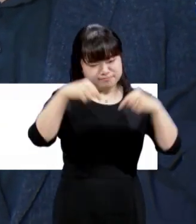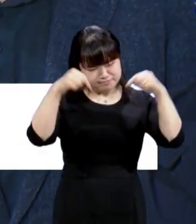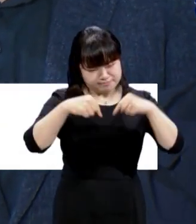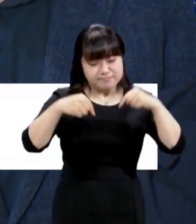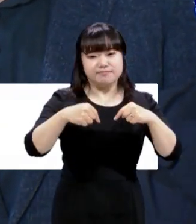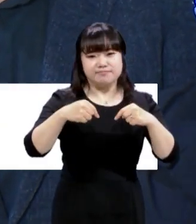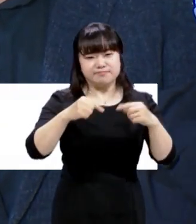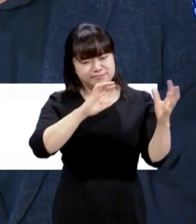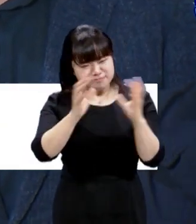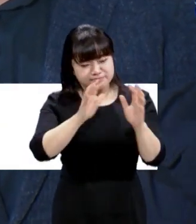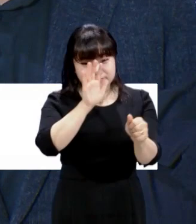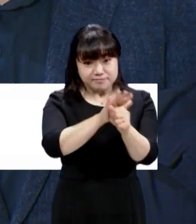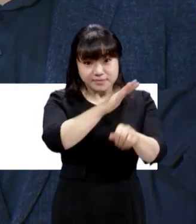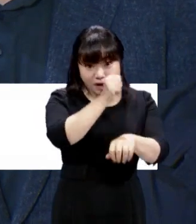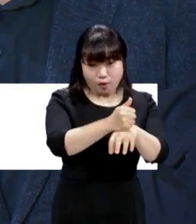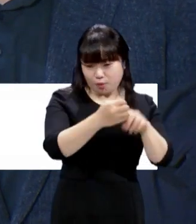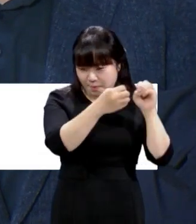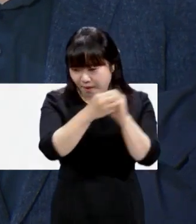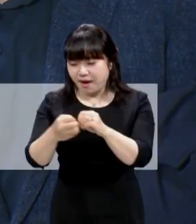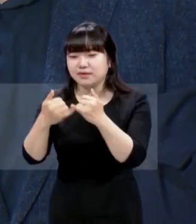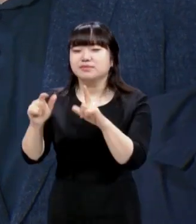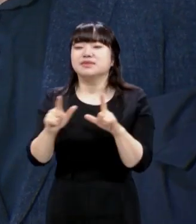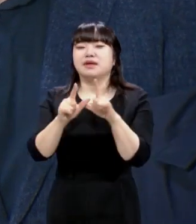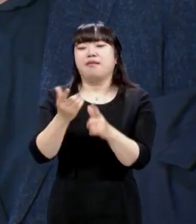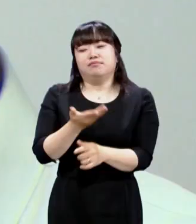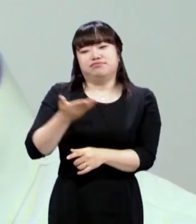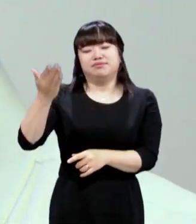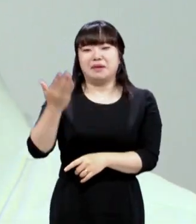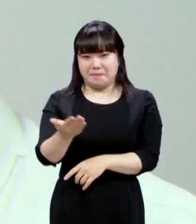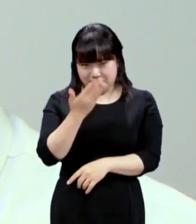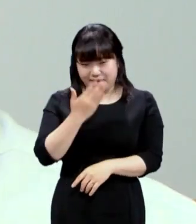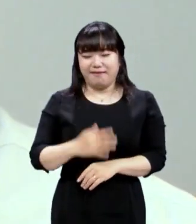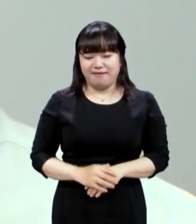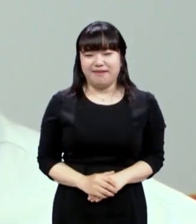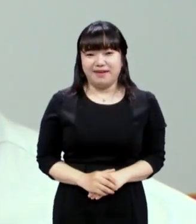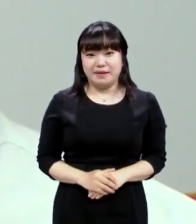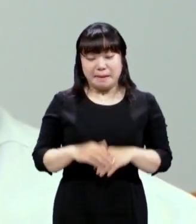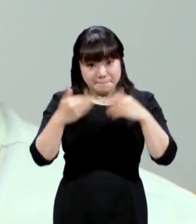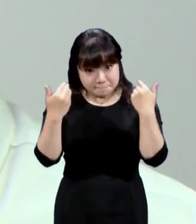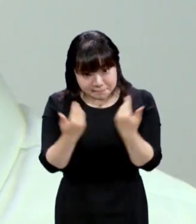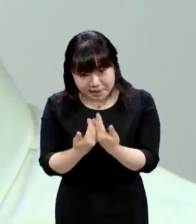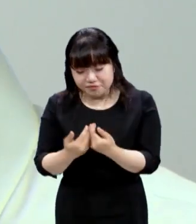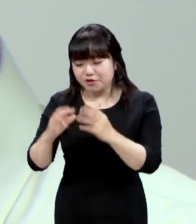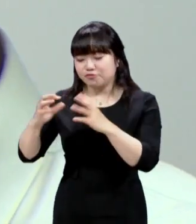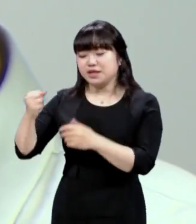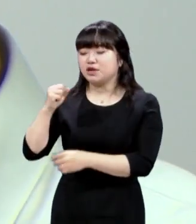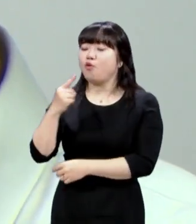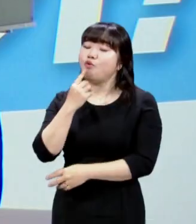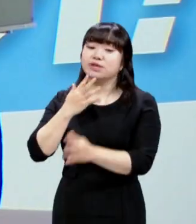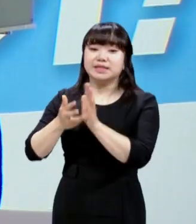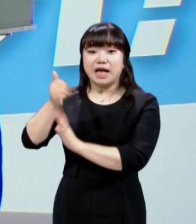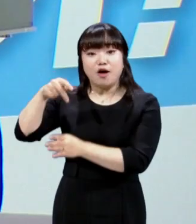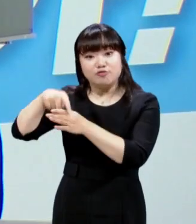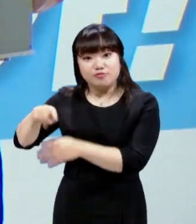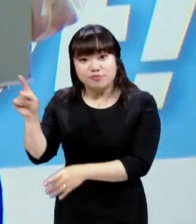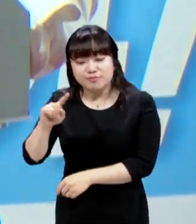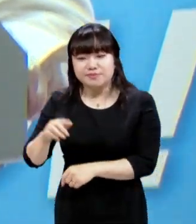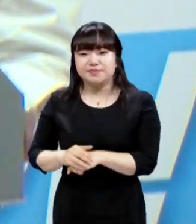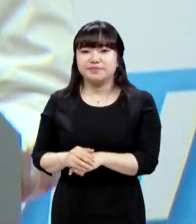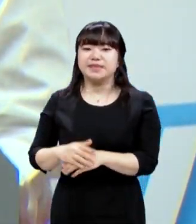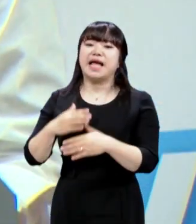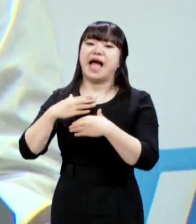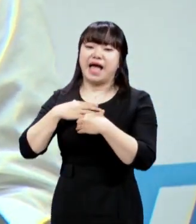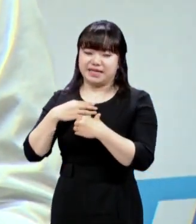기여할 것이다 이렇게 강조하고 있습니다 반면 국민의 의무 세운 서울시장 후보는 이른바